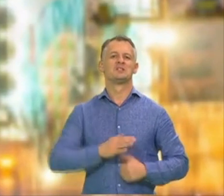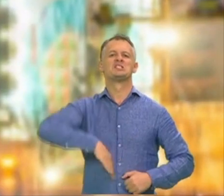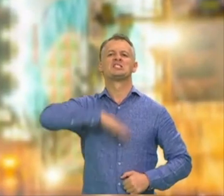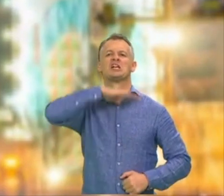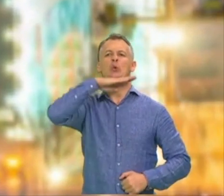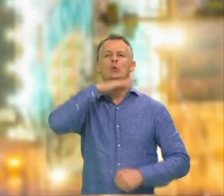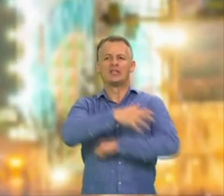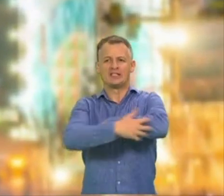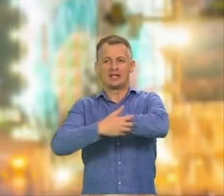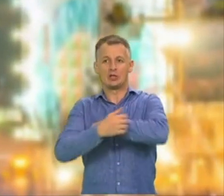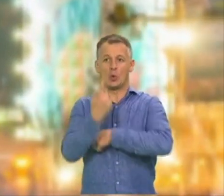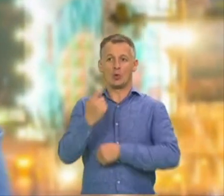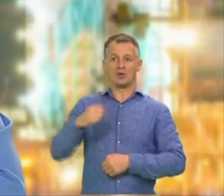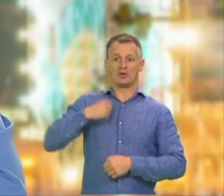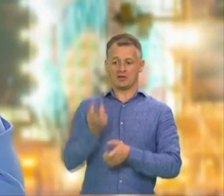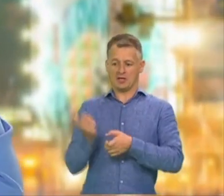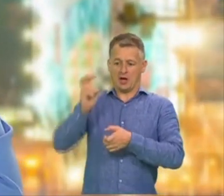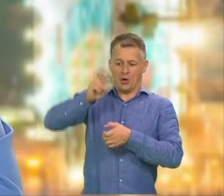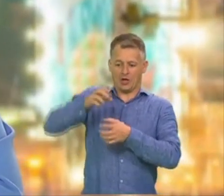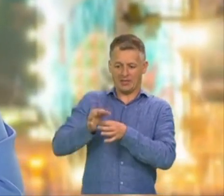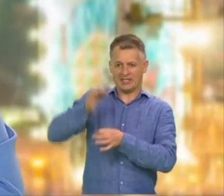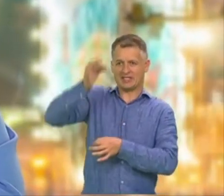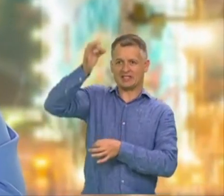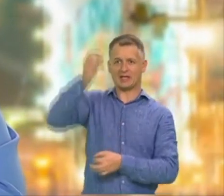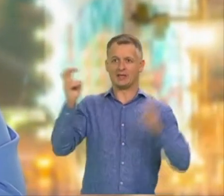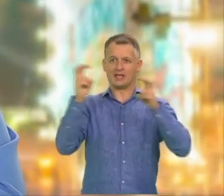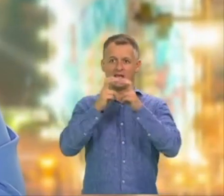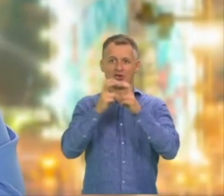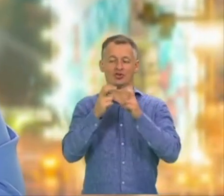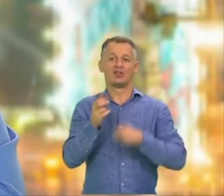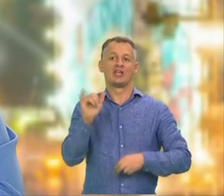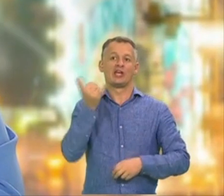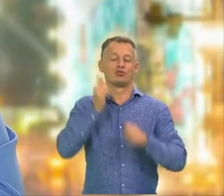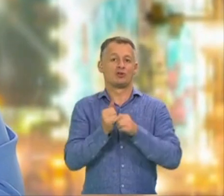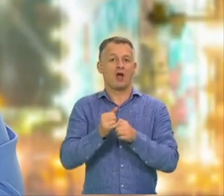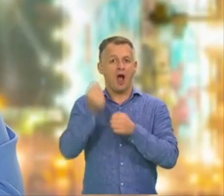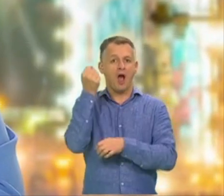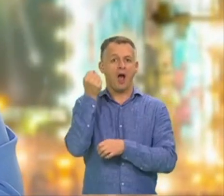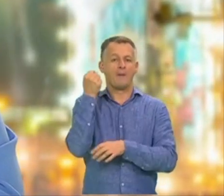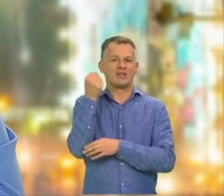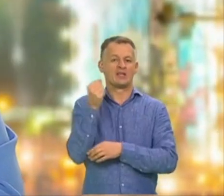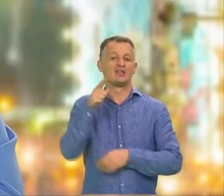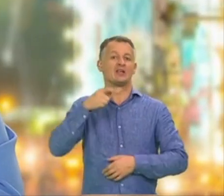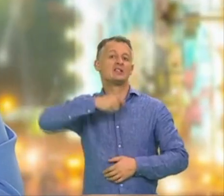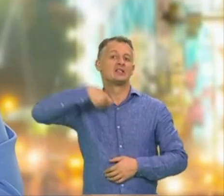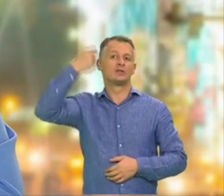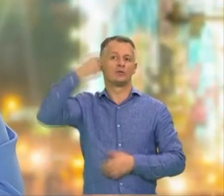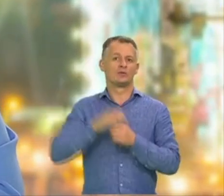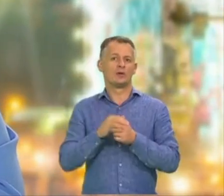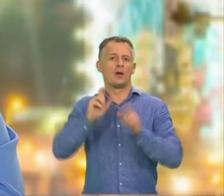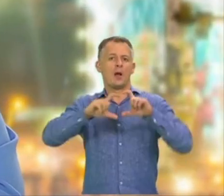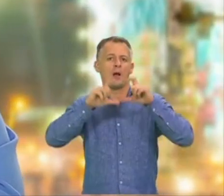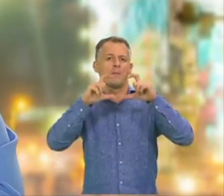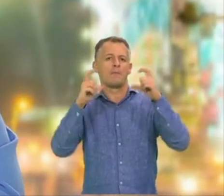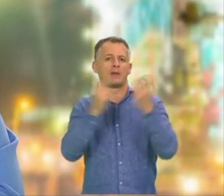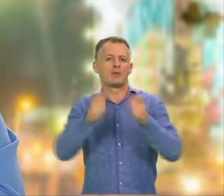Sătul de sărăcie, un tânăr s-a urcat pe un strâmb de înaltă tensiune dintr-un cartier ieșan și a amenințat că și-a viața. Un bărbat aflat într-un apartament dintr-un bloc